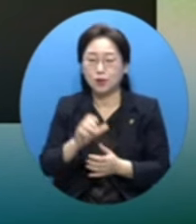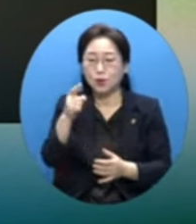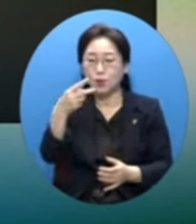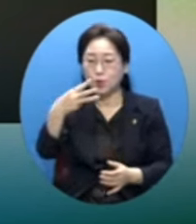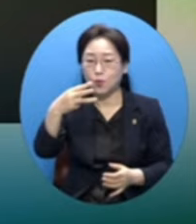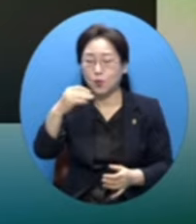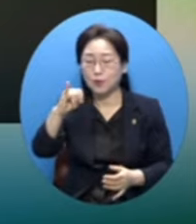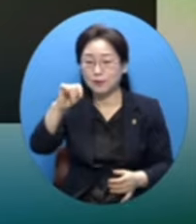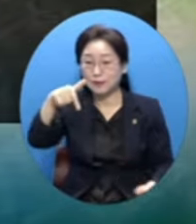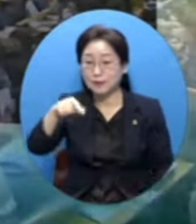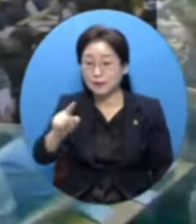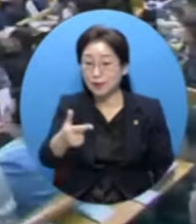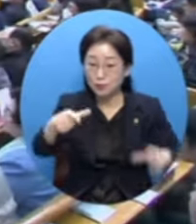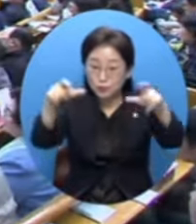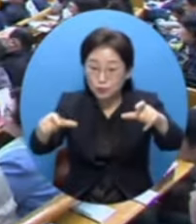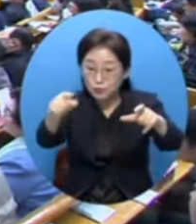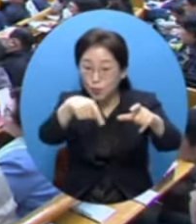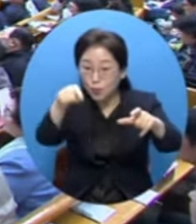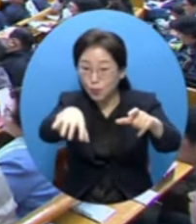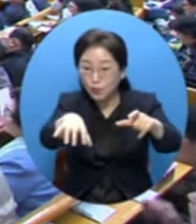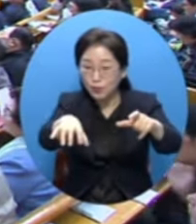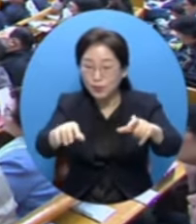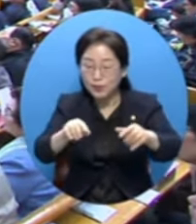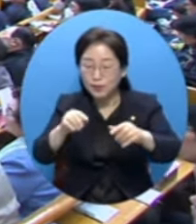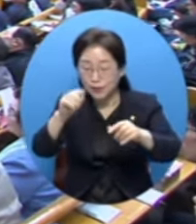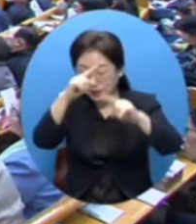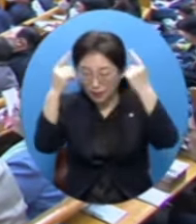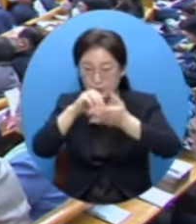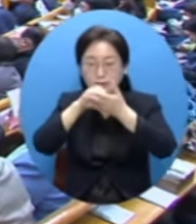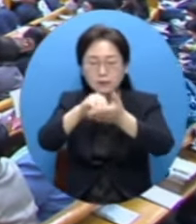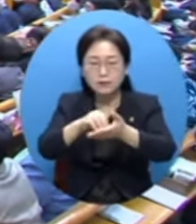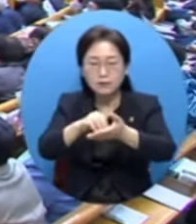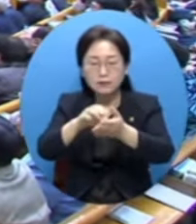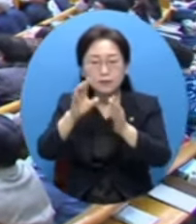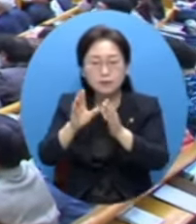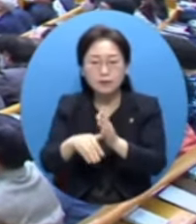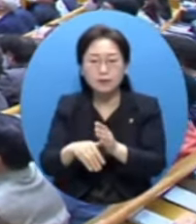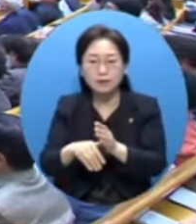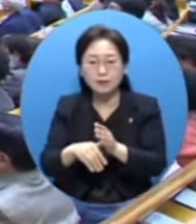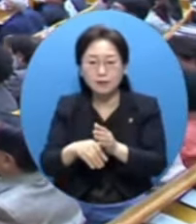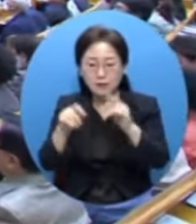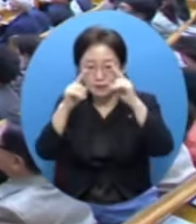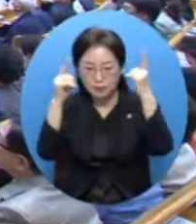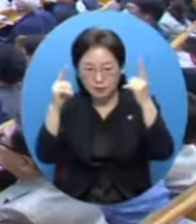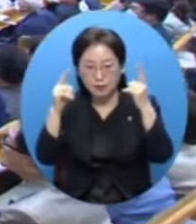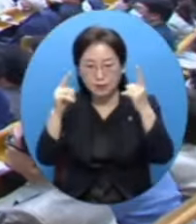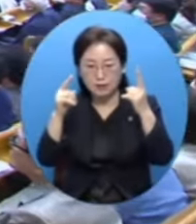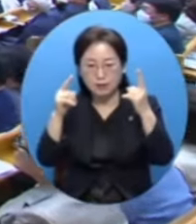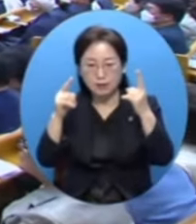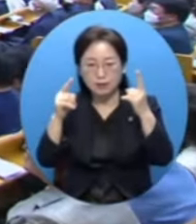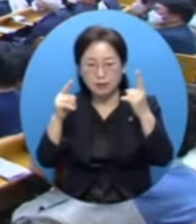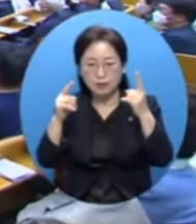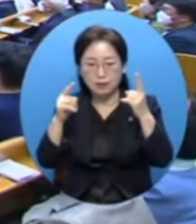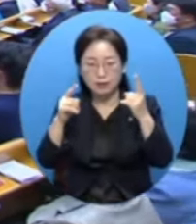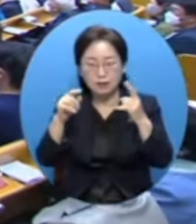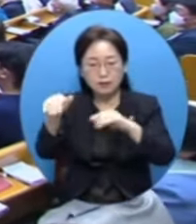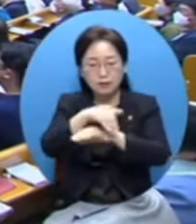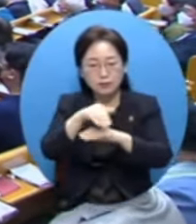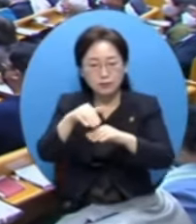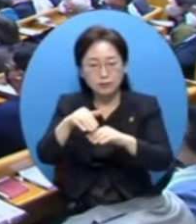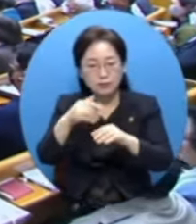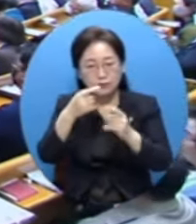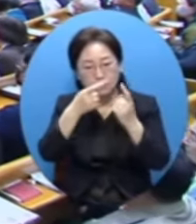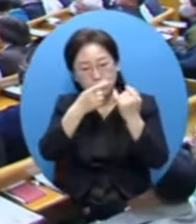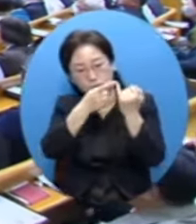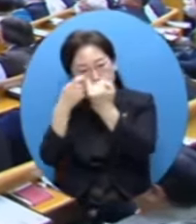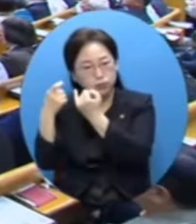갔는데 그가 대학 농구를 하면서 굉장한 유혹을 많이 받게 되었습니다.